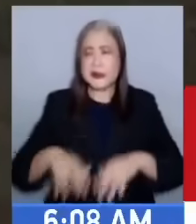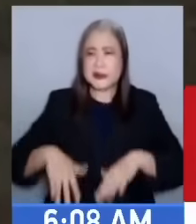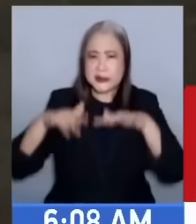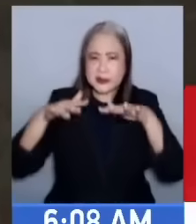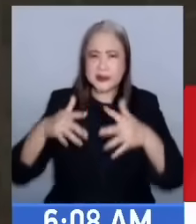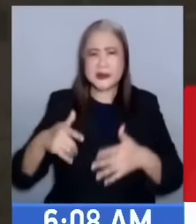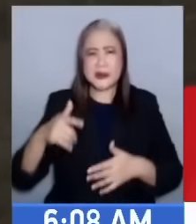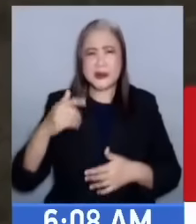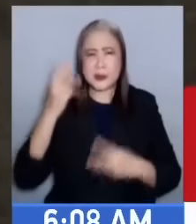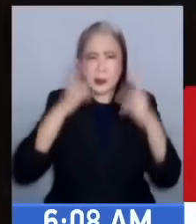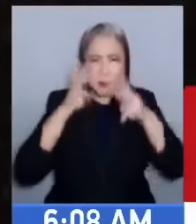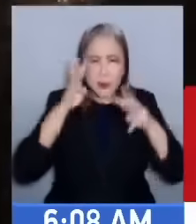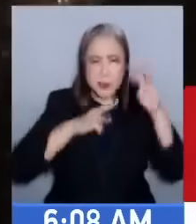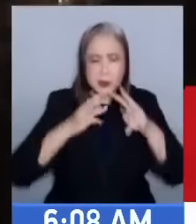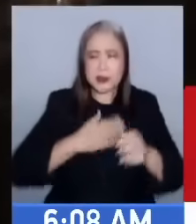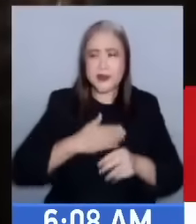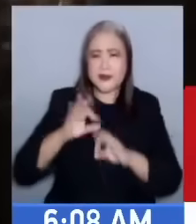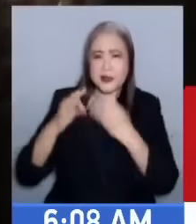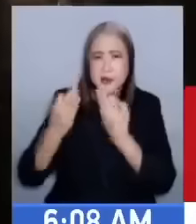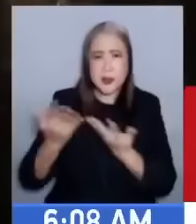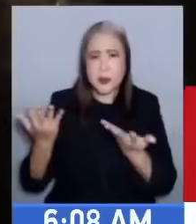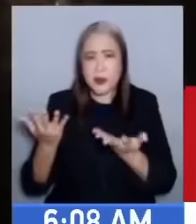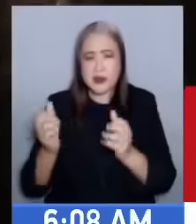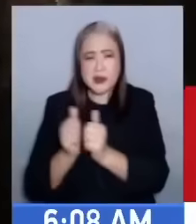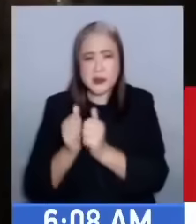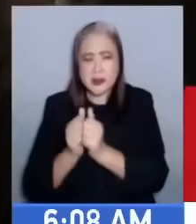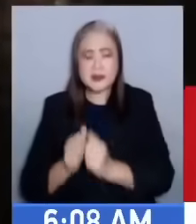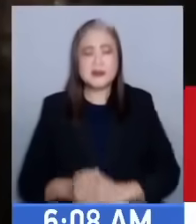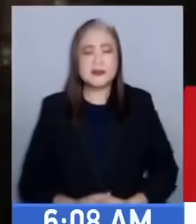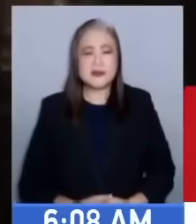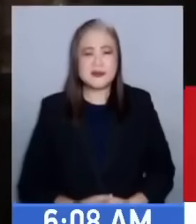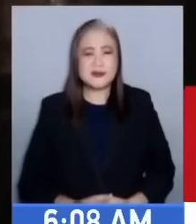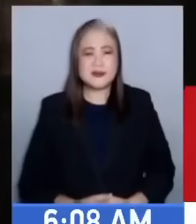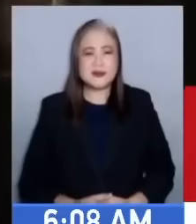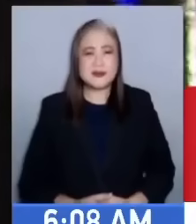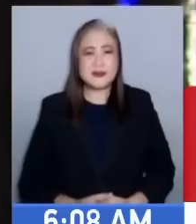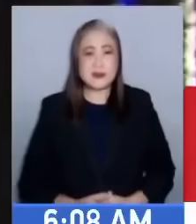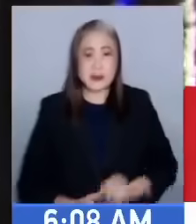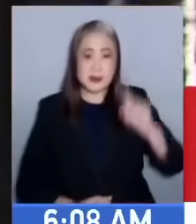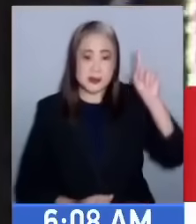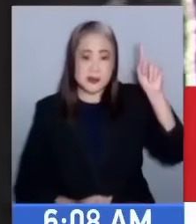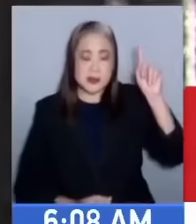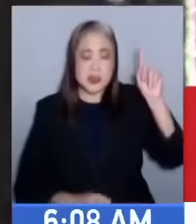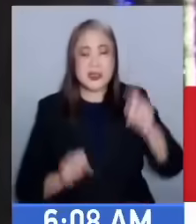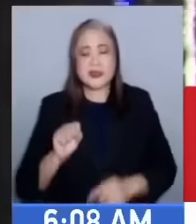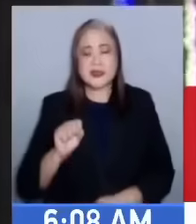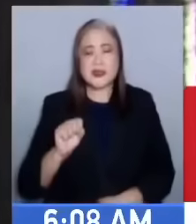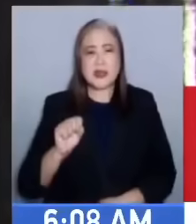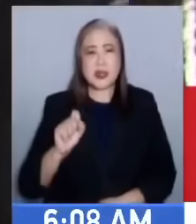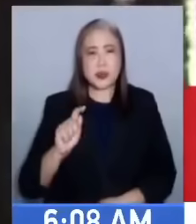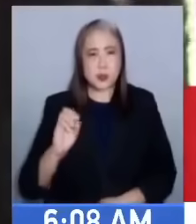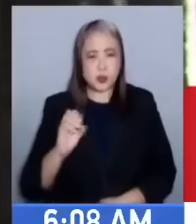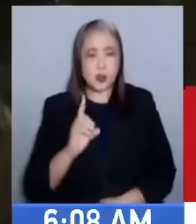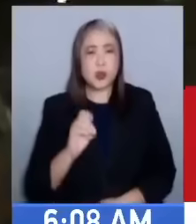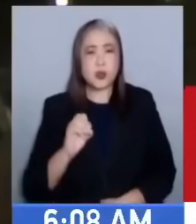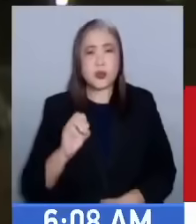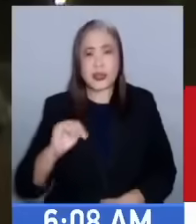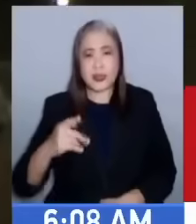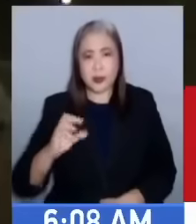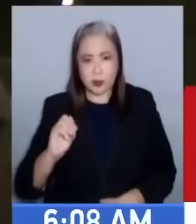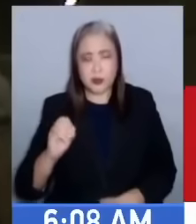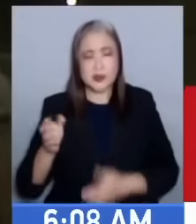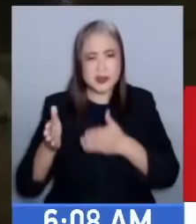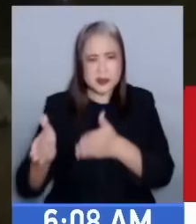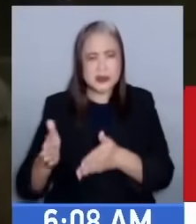nagaaral rin ako malalim din ang tubig sa bahaging ito ng Santo Domingo Avenue maraming motorista ang hindi makausap